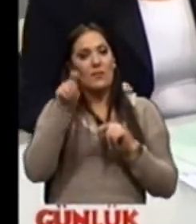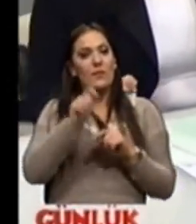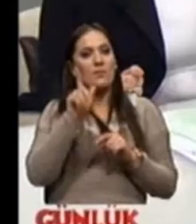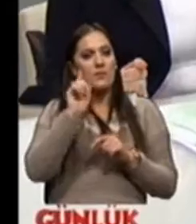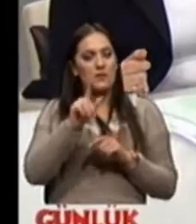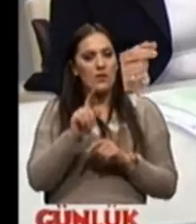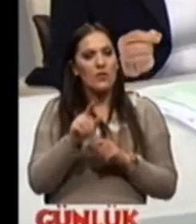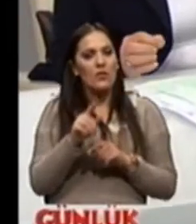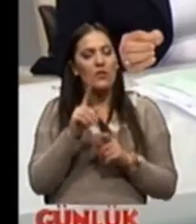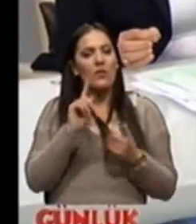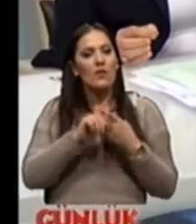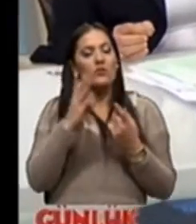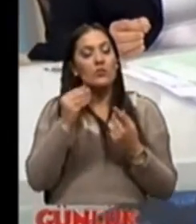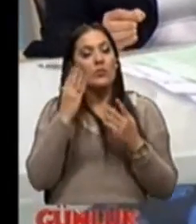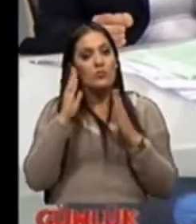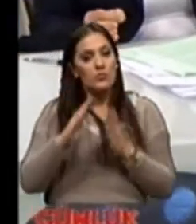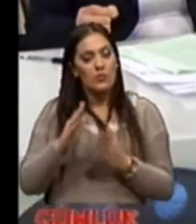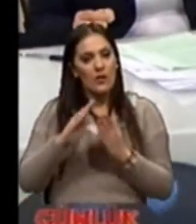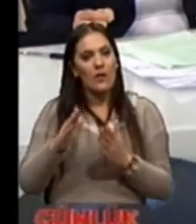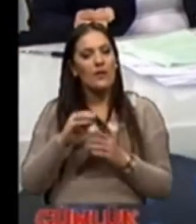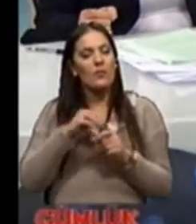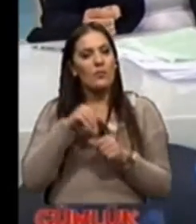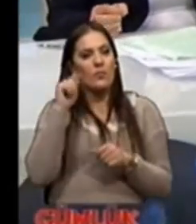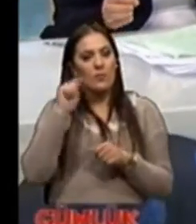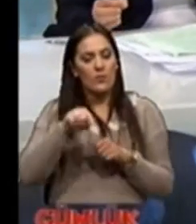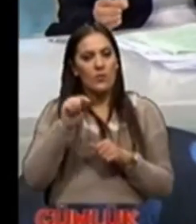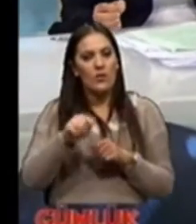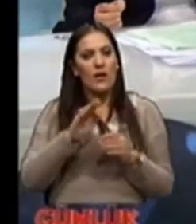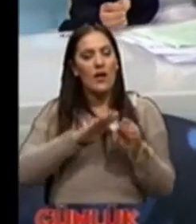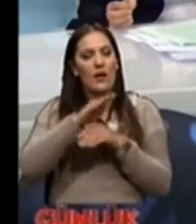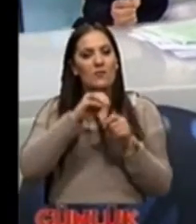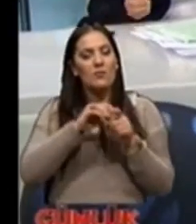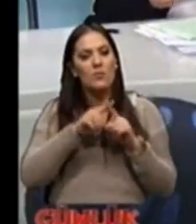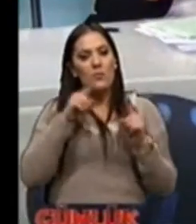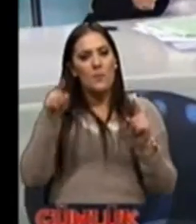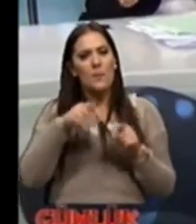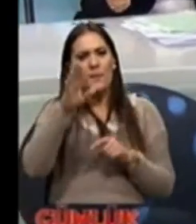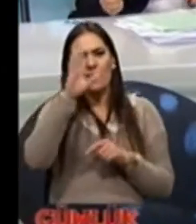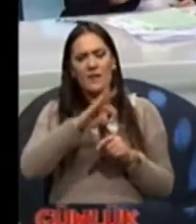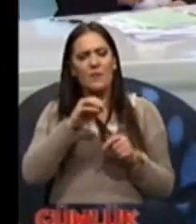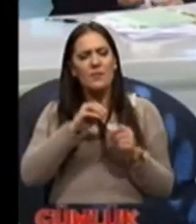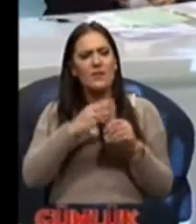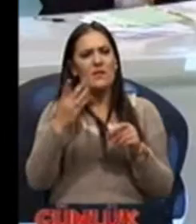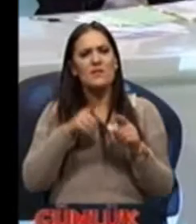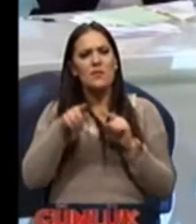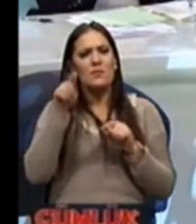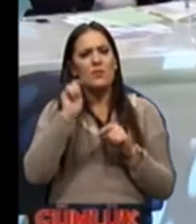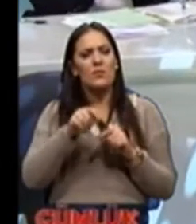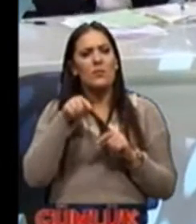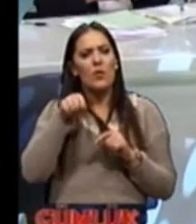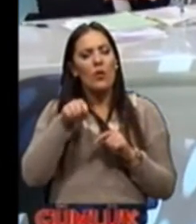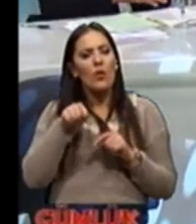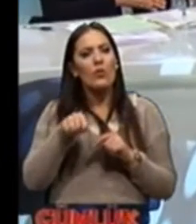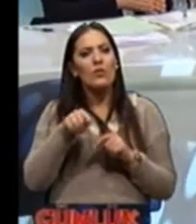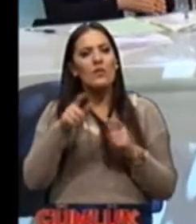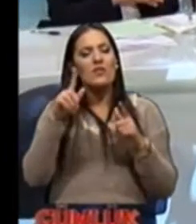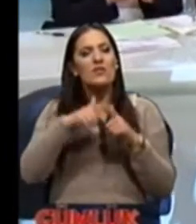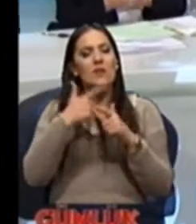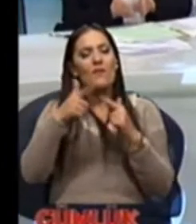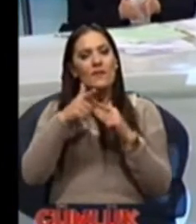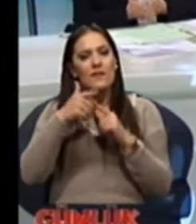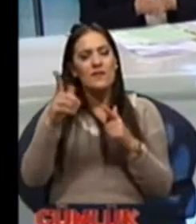çok sürekli bunu hayatımız boyunca bunu kim nasıl olarak, takip ediyor, nasıl onu, takip ediyor? Tabii yani jeofizikçiler,